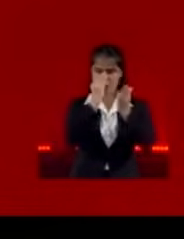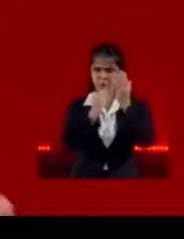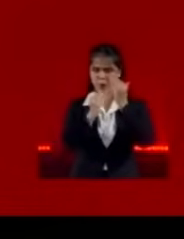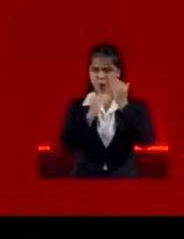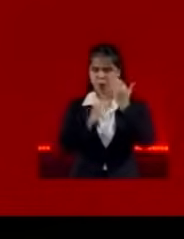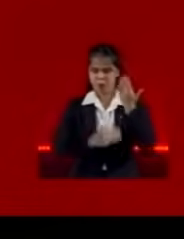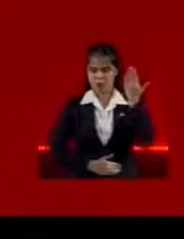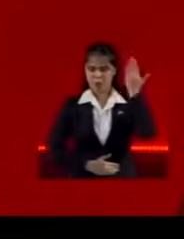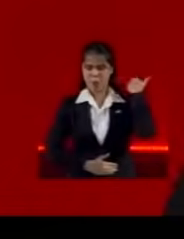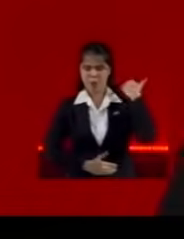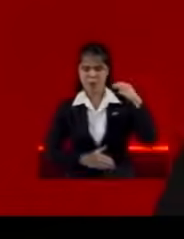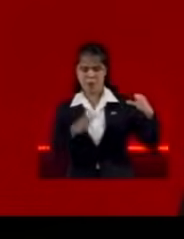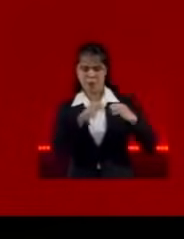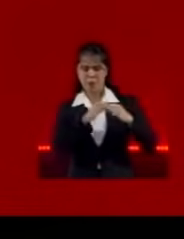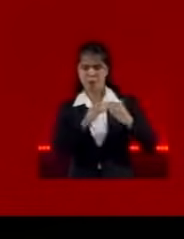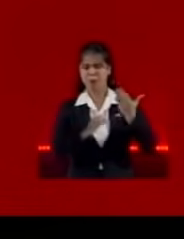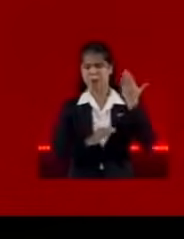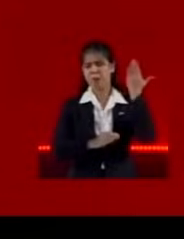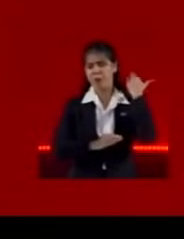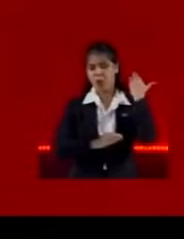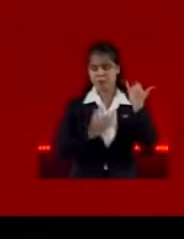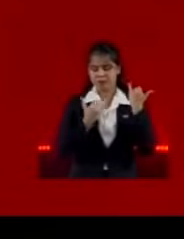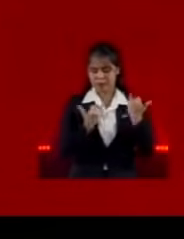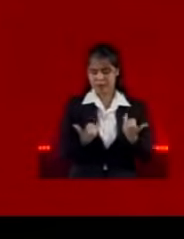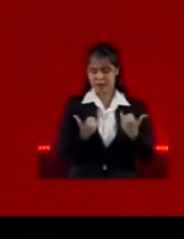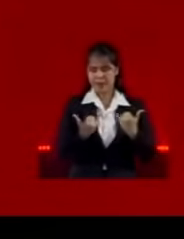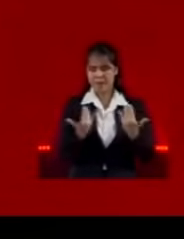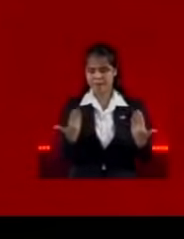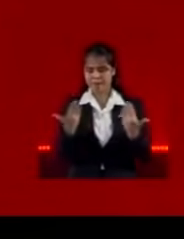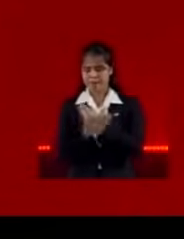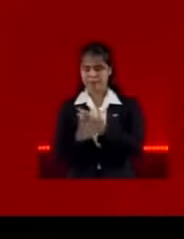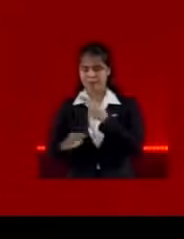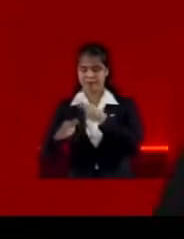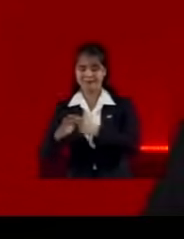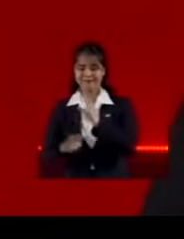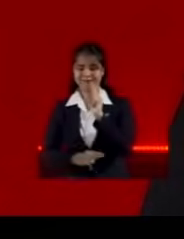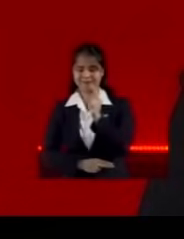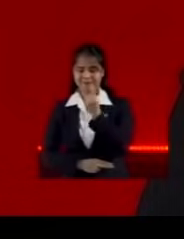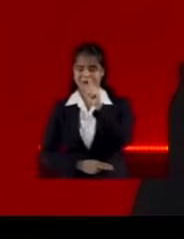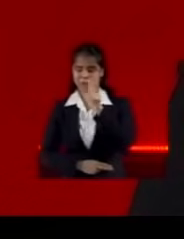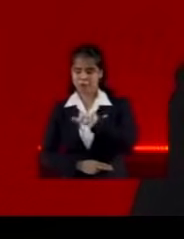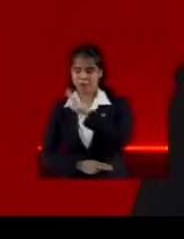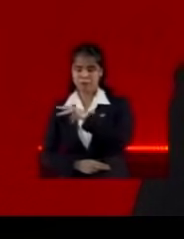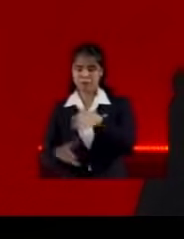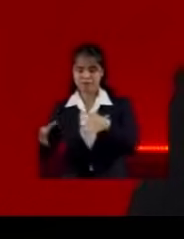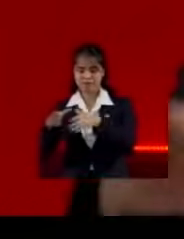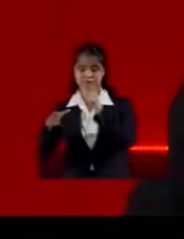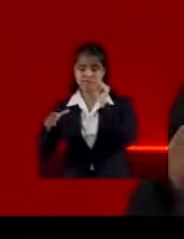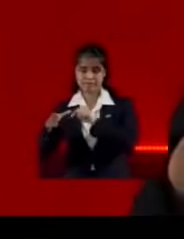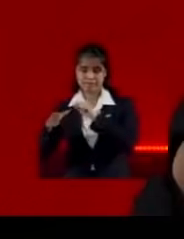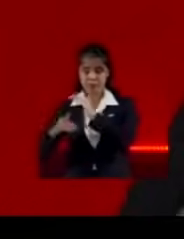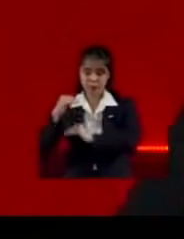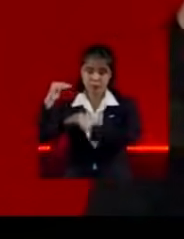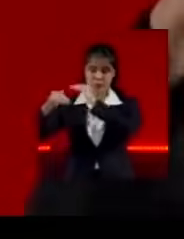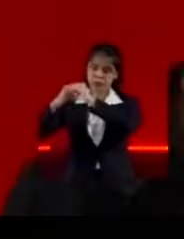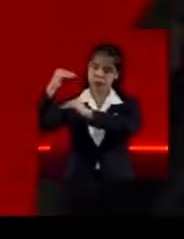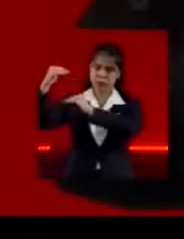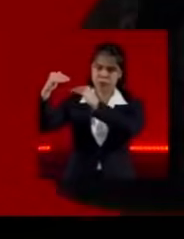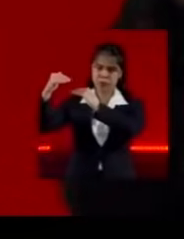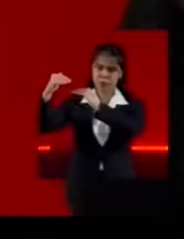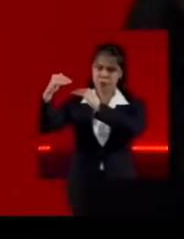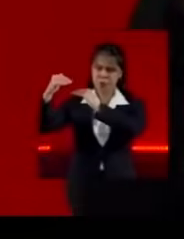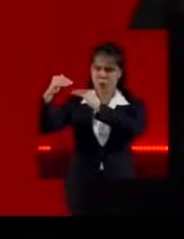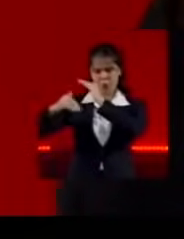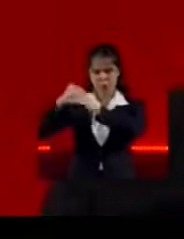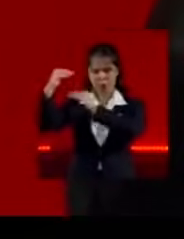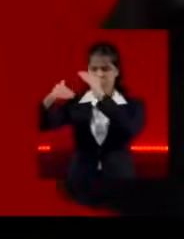้ มันเริ่มได้เพราะนั้นคุณแพทองธารไม่ใช่ว่าหมดโอกาส ครับ นะครับคุณแพทองธารจะต้องยืนบนขาตัวเอง